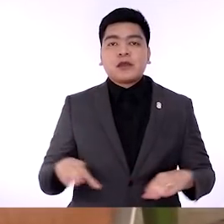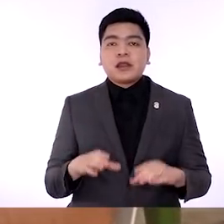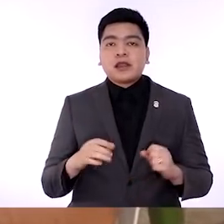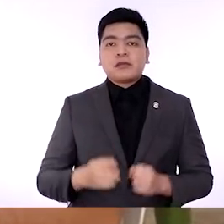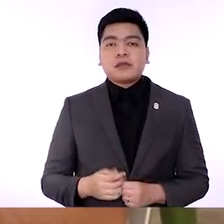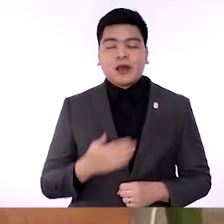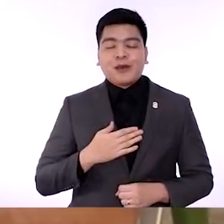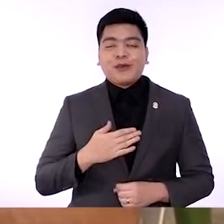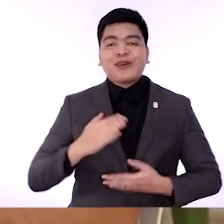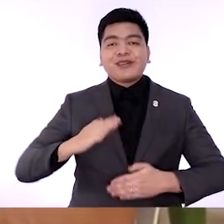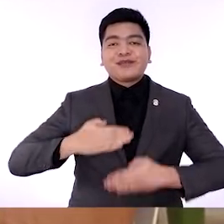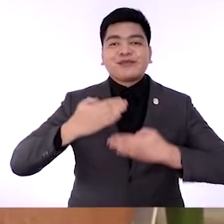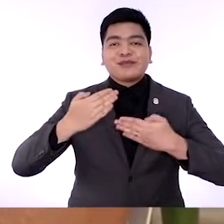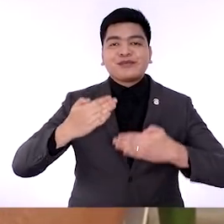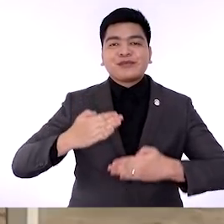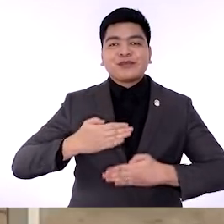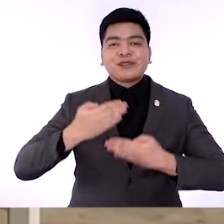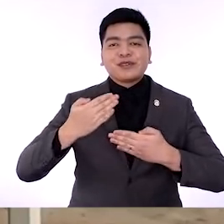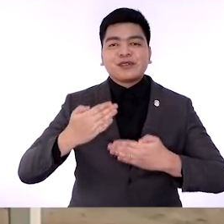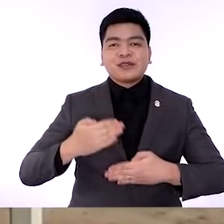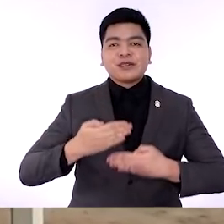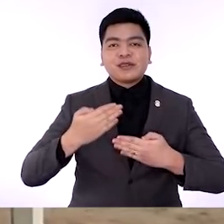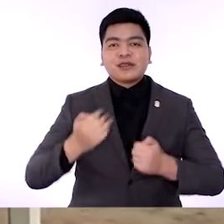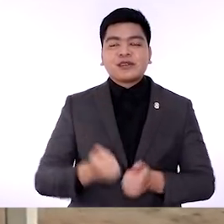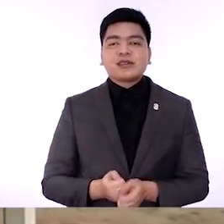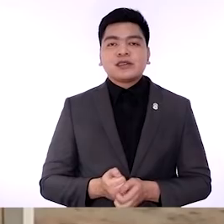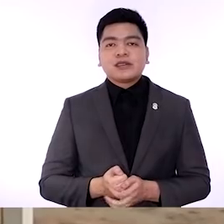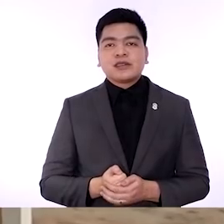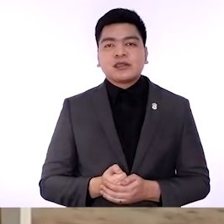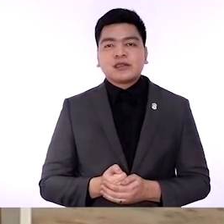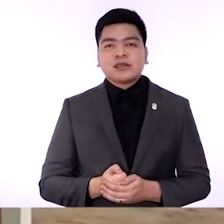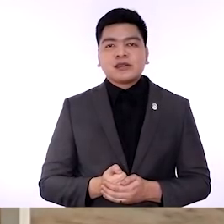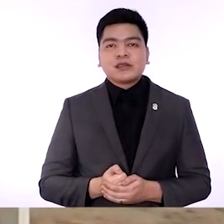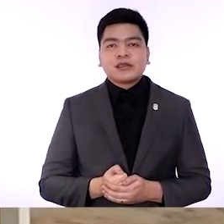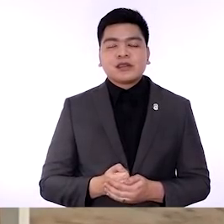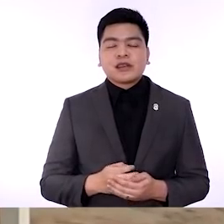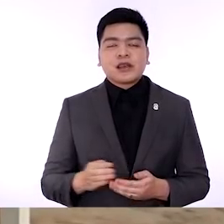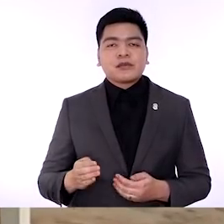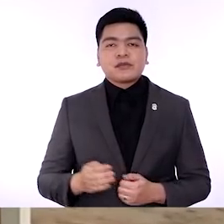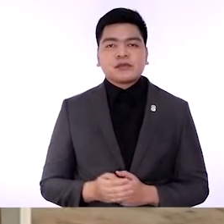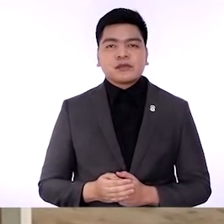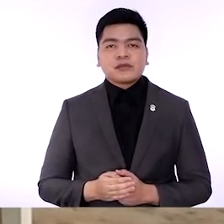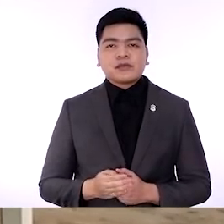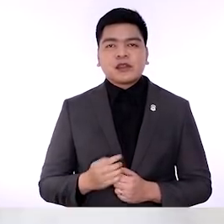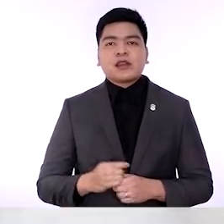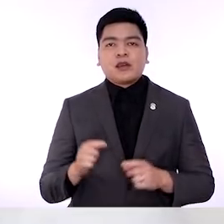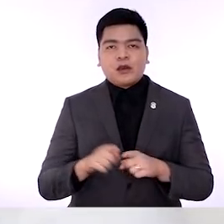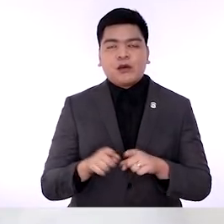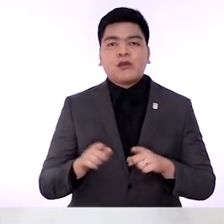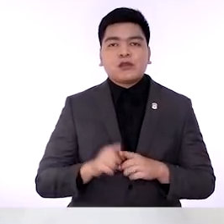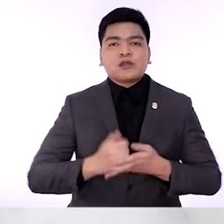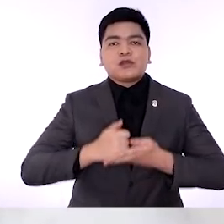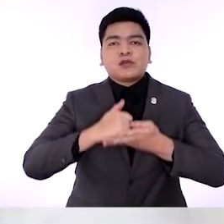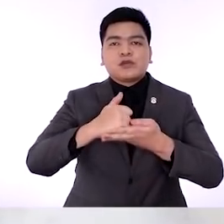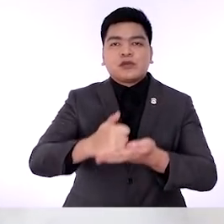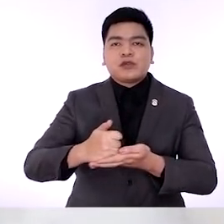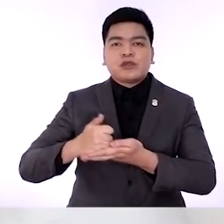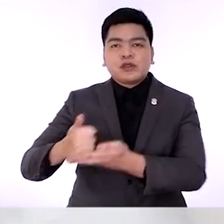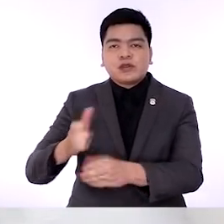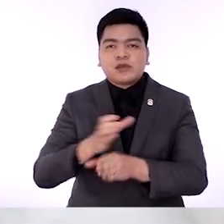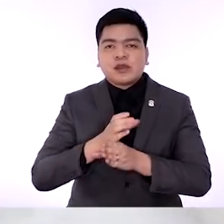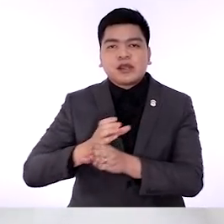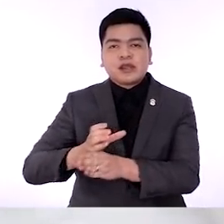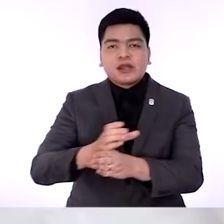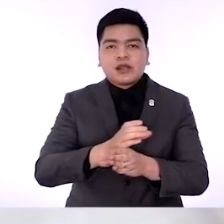din po na amin pong naibahagi ang aming propesyon maging sa pagtulong,